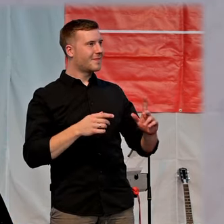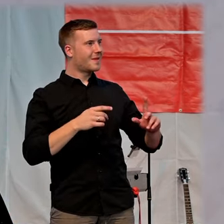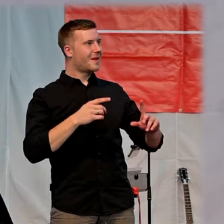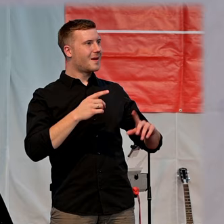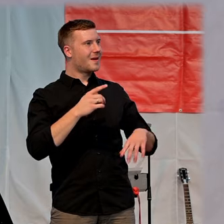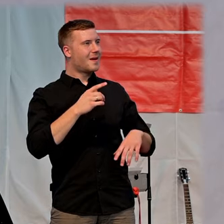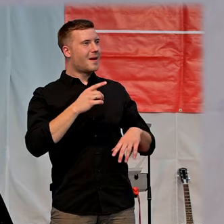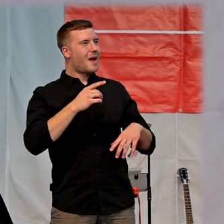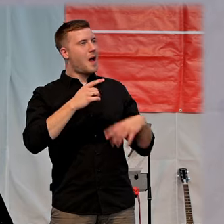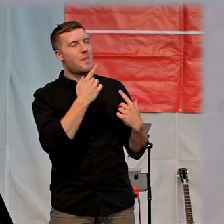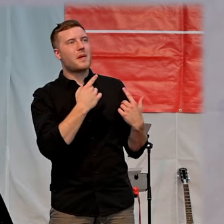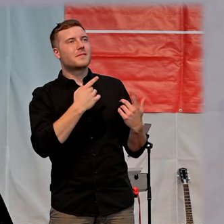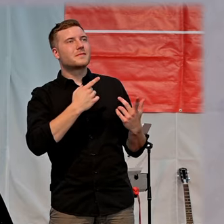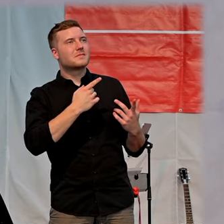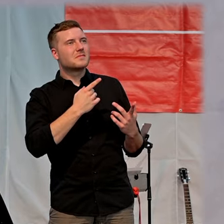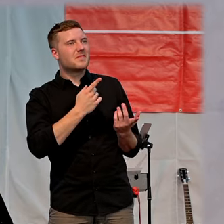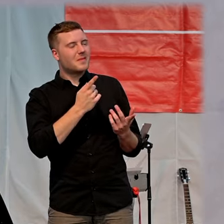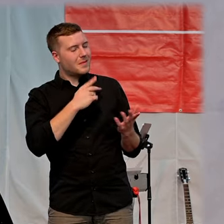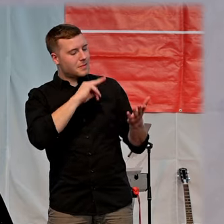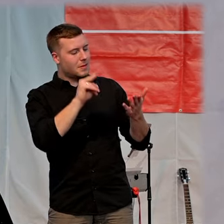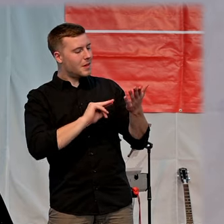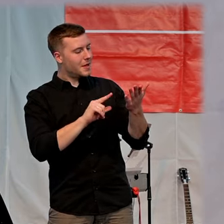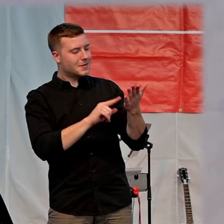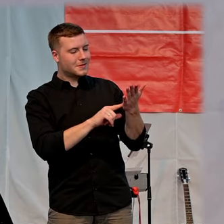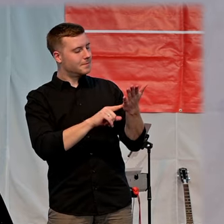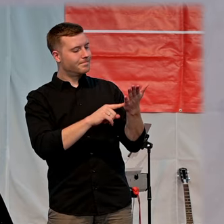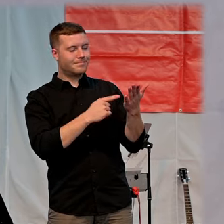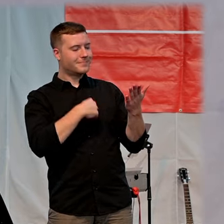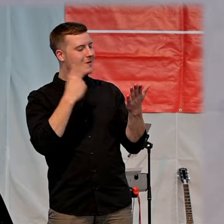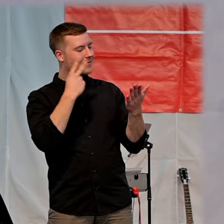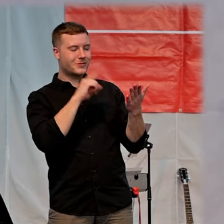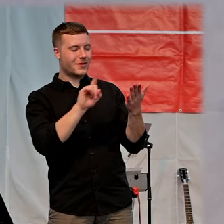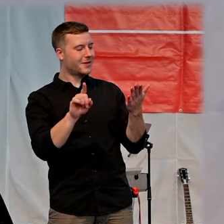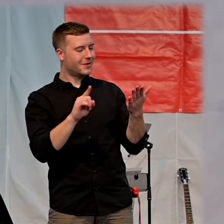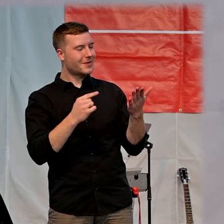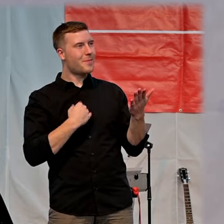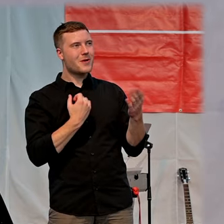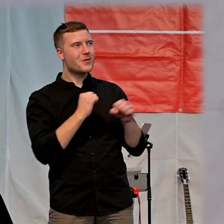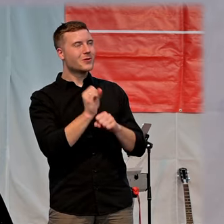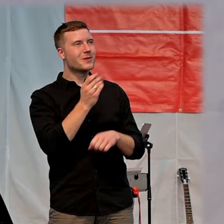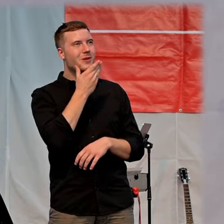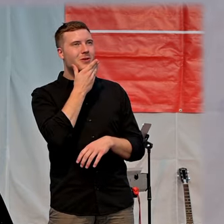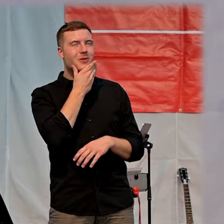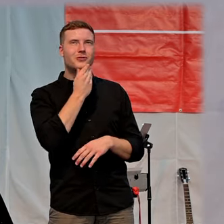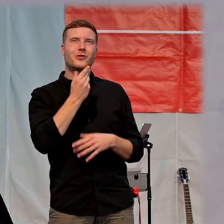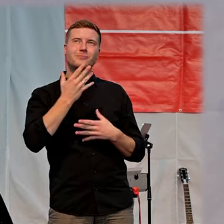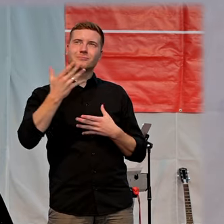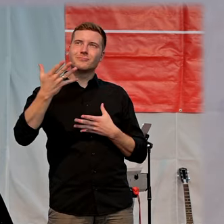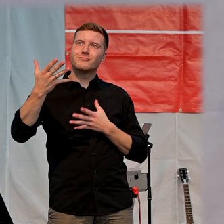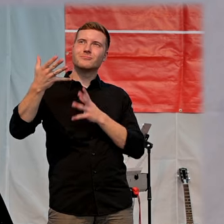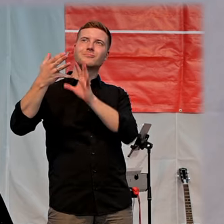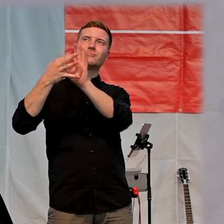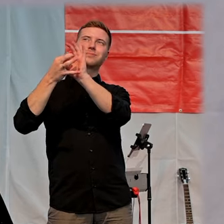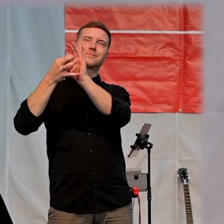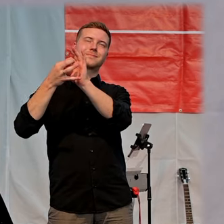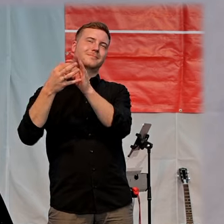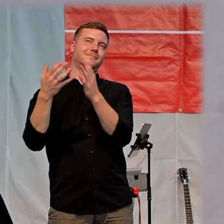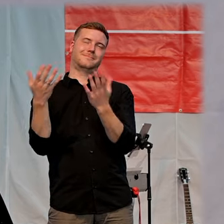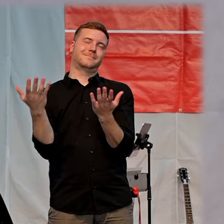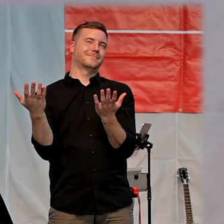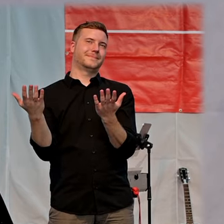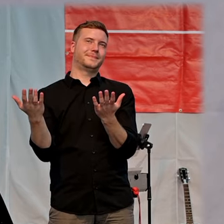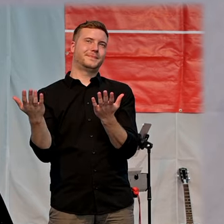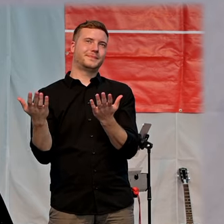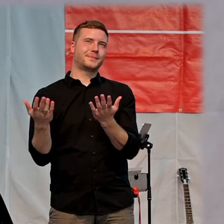ergriffen. Und dann passiert das, dass wir vielleicht untereinander uns Rechthabereien gönnen.